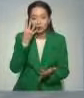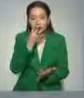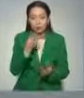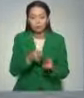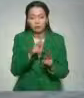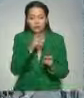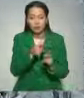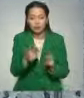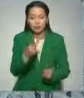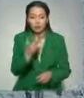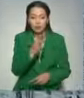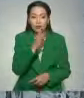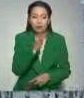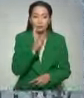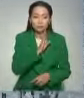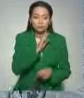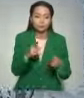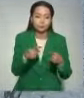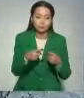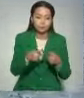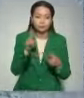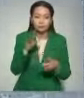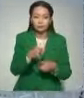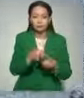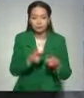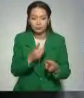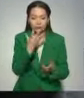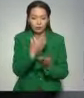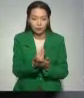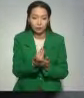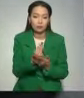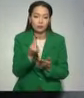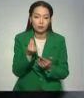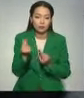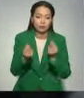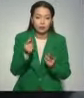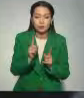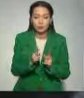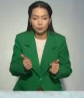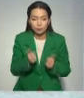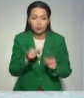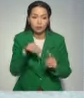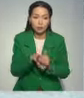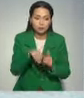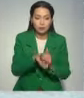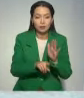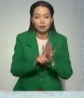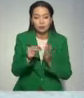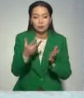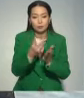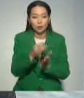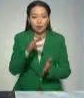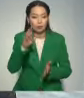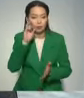все это время 25-летняя девушка арендует квартиру за половину своей зарплаты и параллельно пытается копить на первоначальный взнос